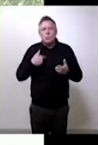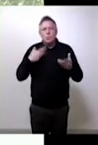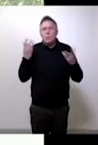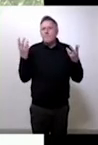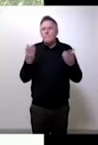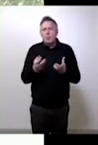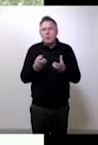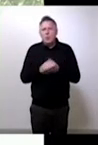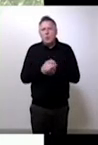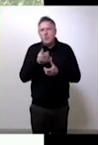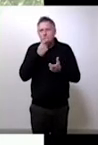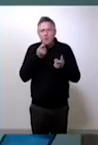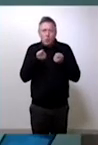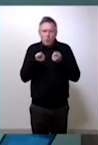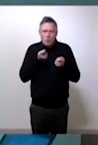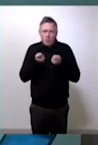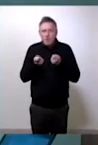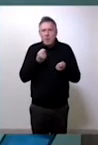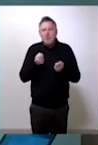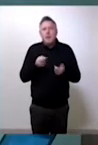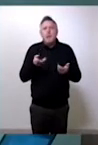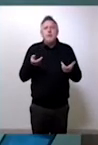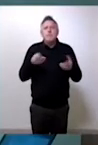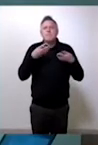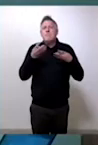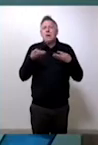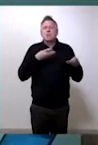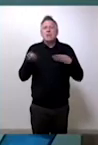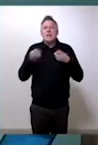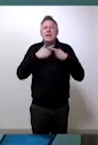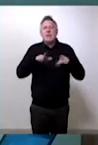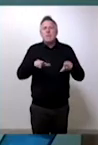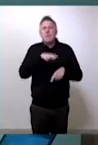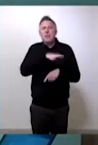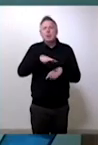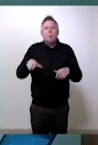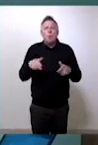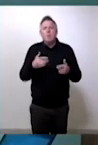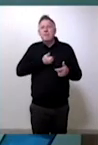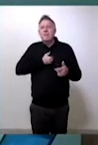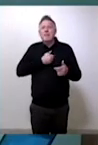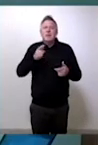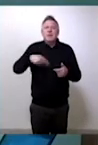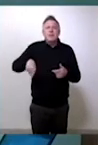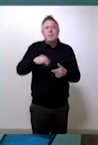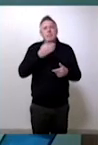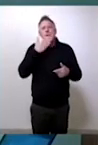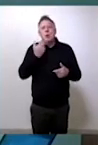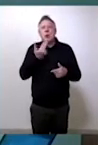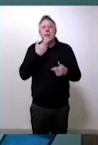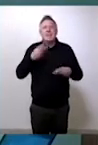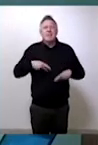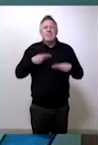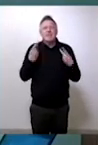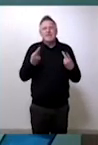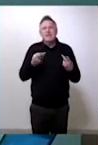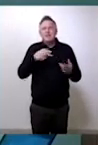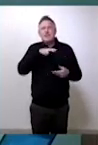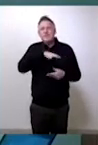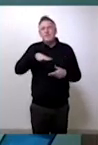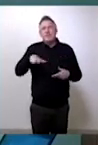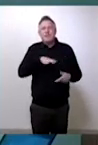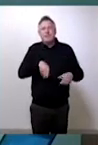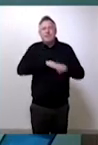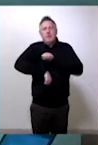de réguler le marché libre pour une meilleure accessibilité et une plus grande qualité de vie résidentielle. Ça, il ne vous aura